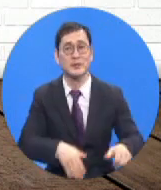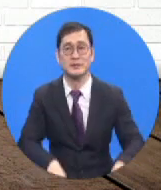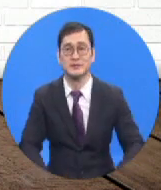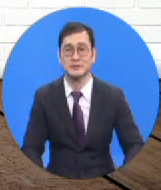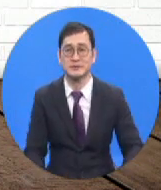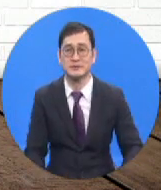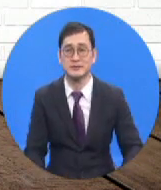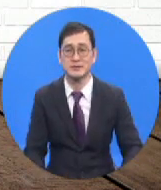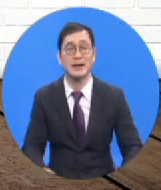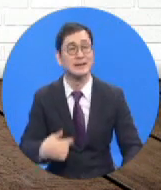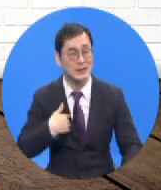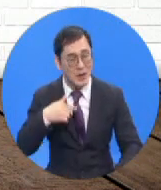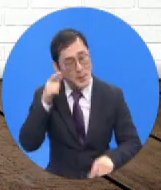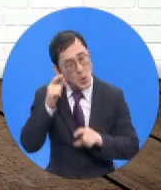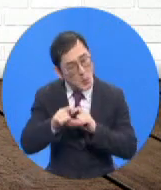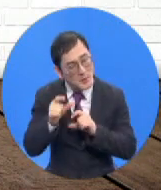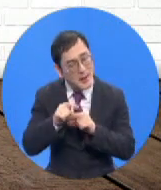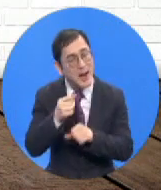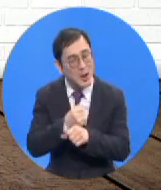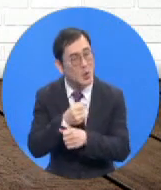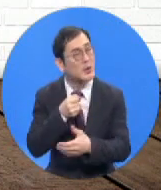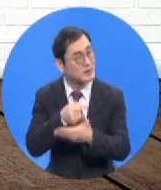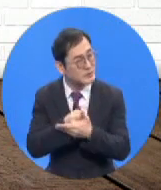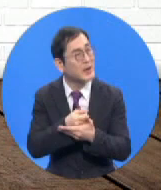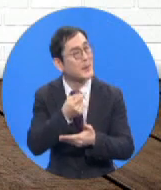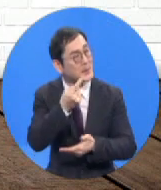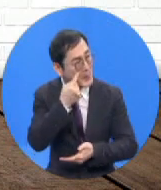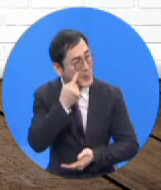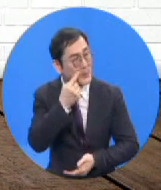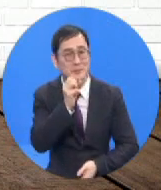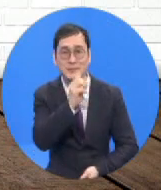충분히 숙고하겠다. 지금 이렇게 밝히고